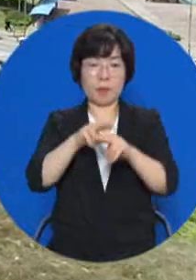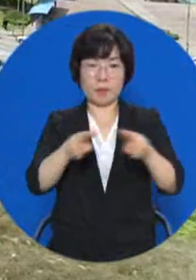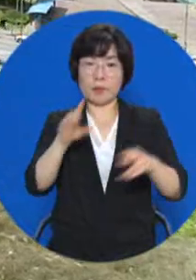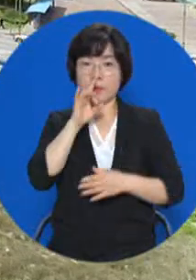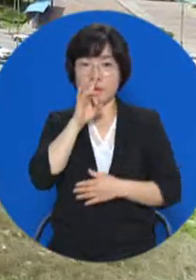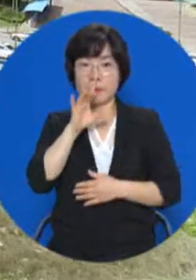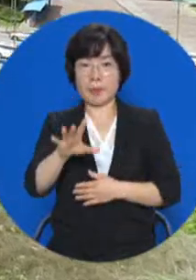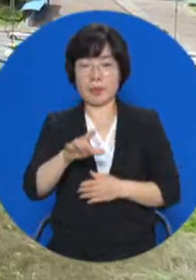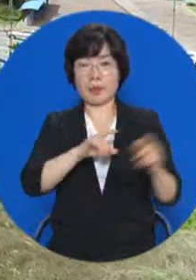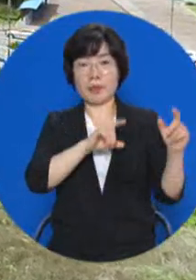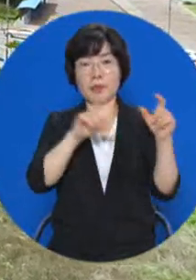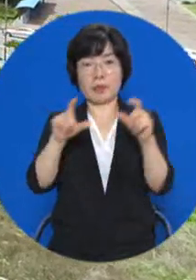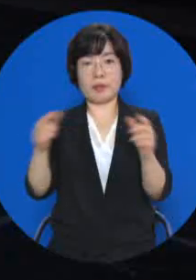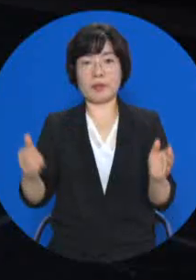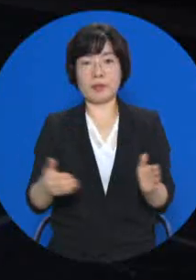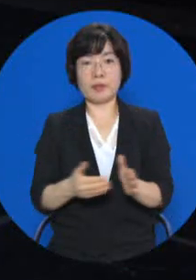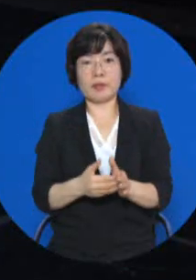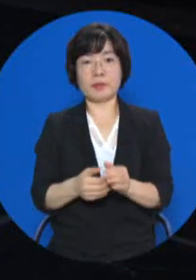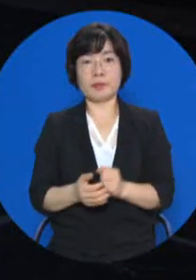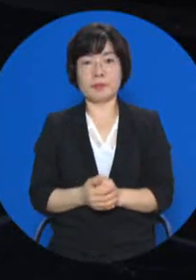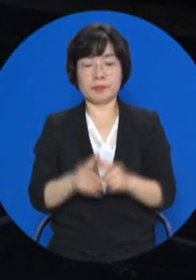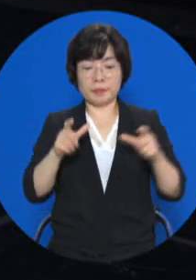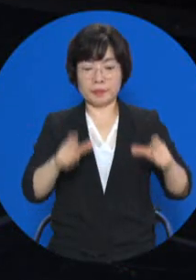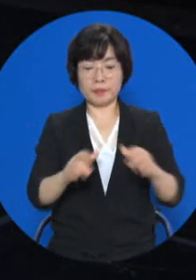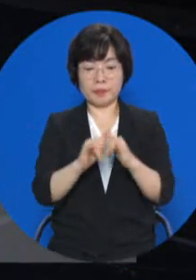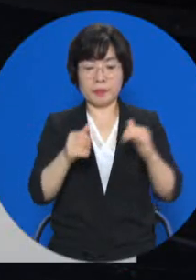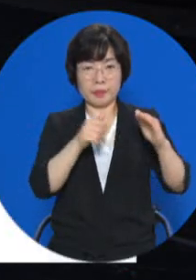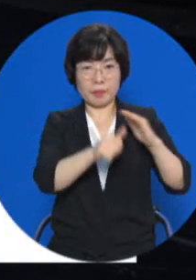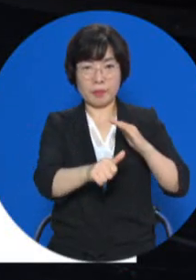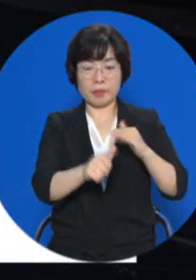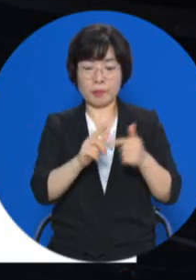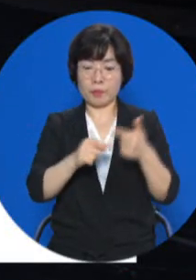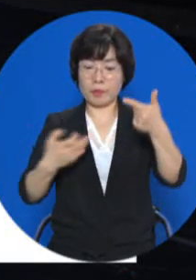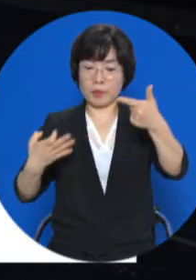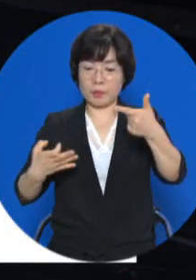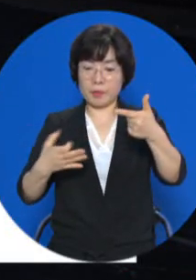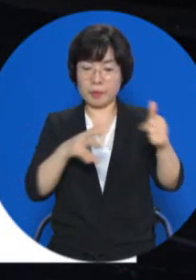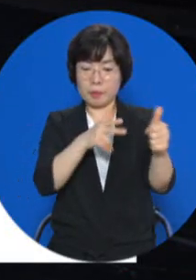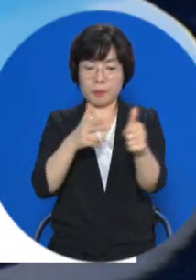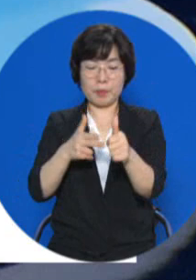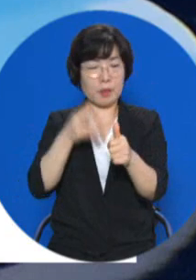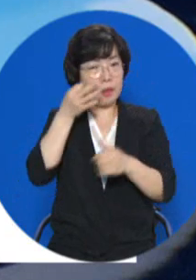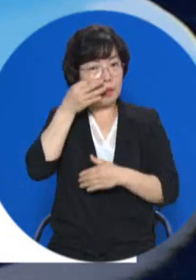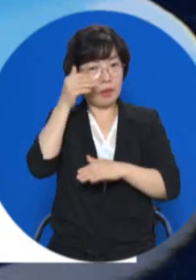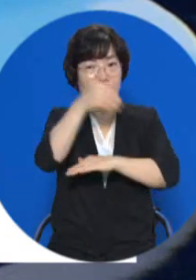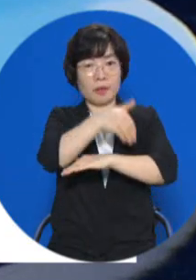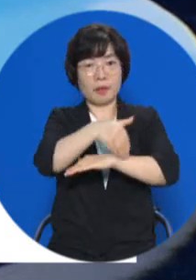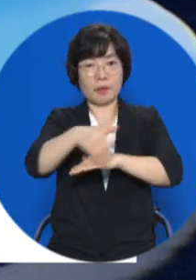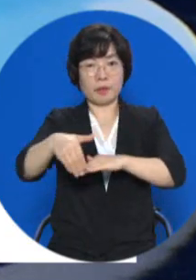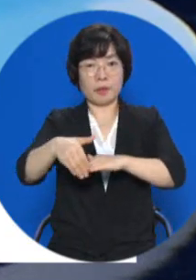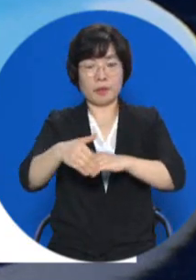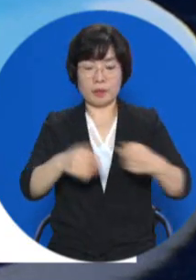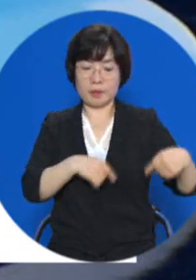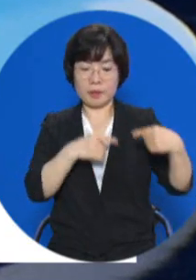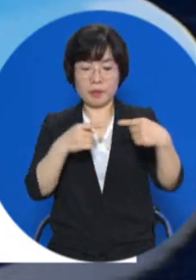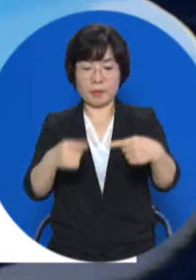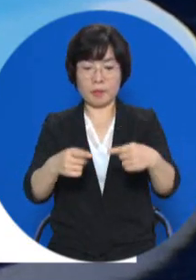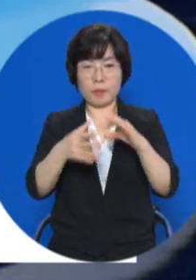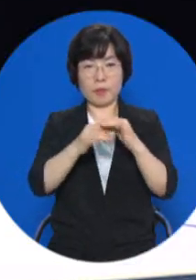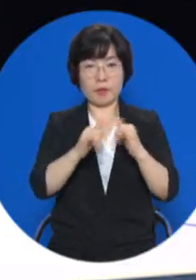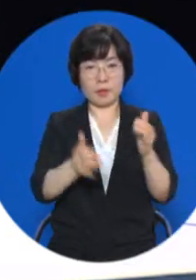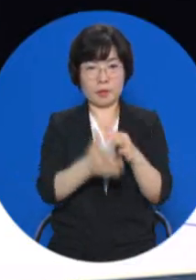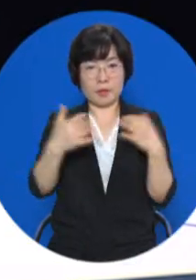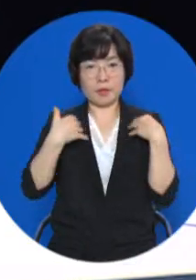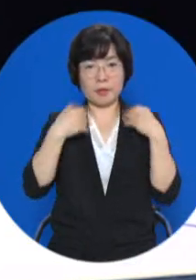없다고 판단했습니다. 주민 측 대표자는 오는 14일 방영될 여수 MBC 뉴스 앤 이슈에 출연해 관계